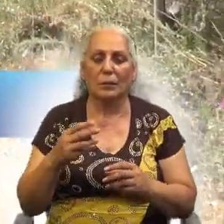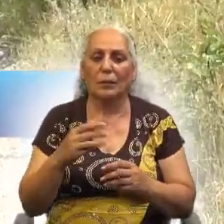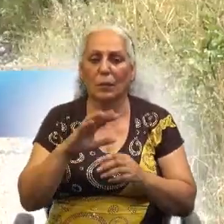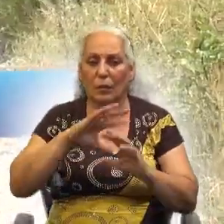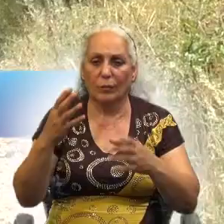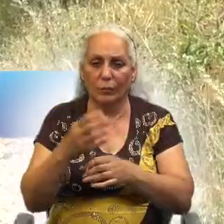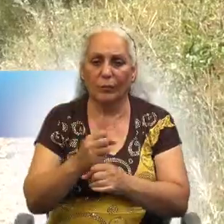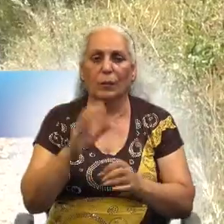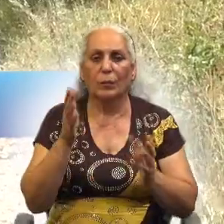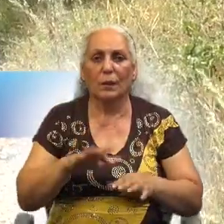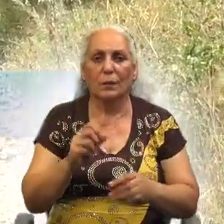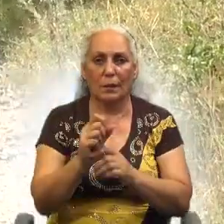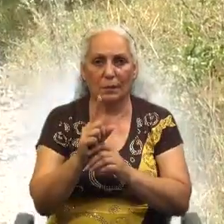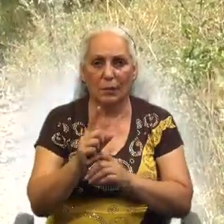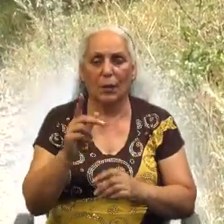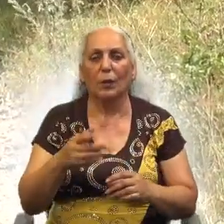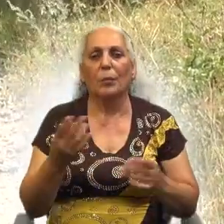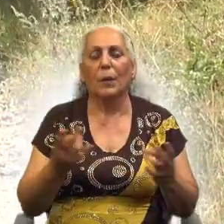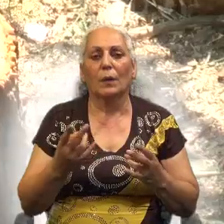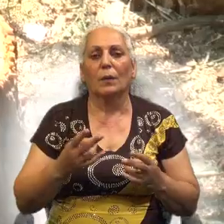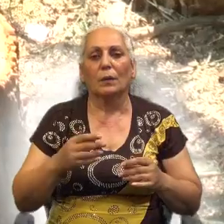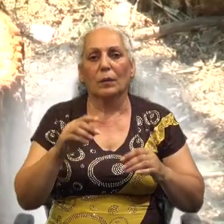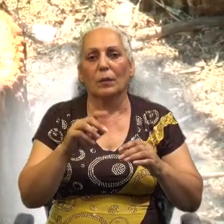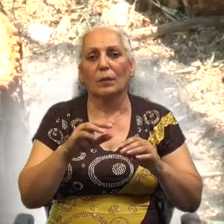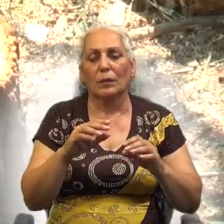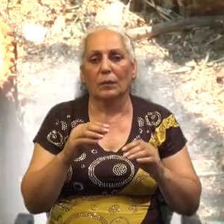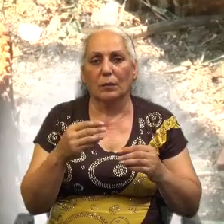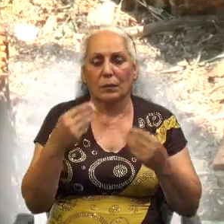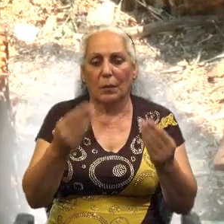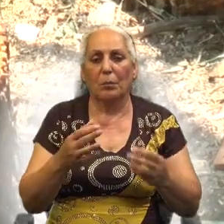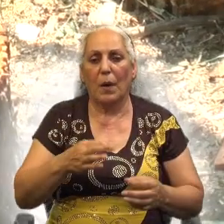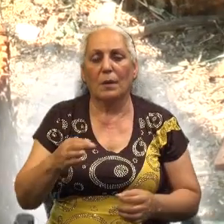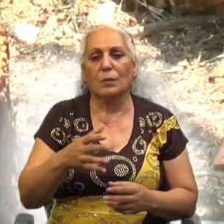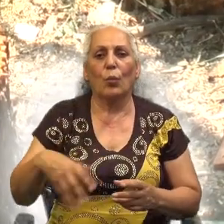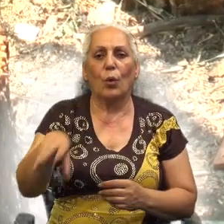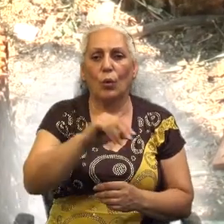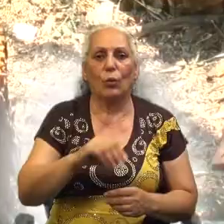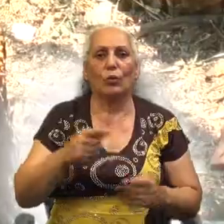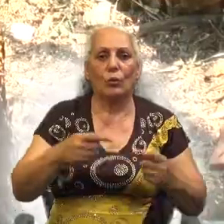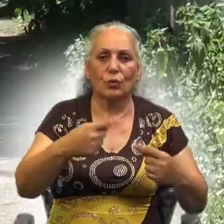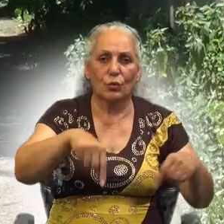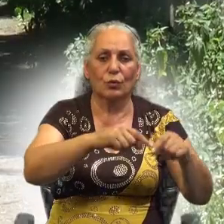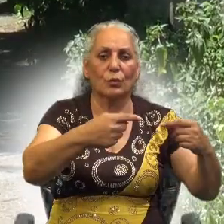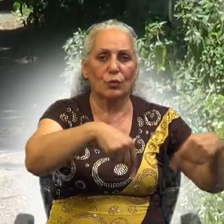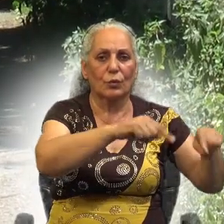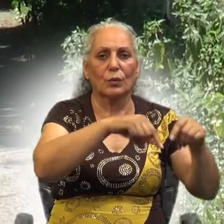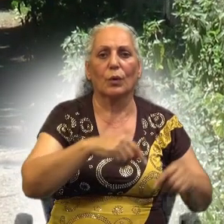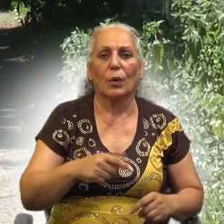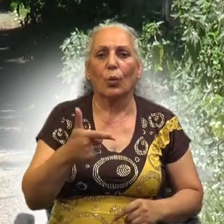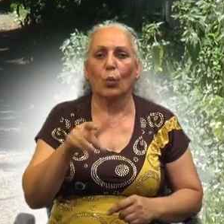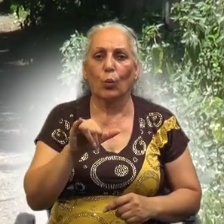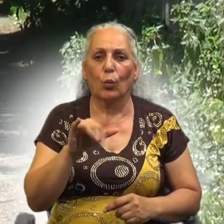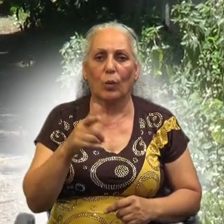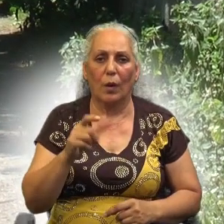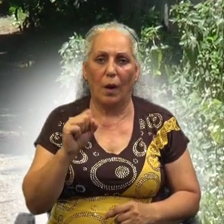11-ը։ Խոշորացման ծրագիրն իրականացվելու է մարզի բոլոր տարածաշրջաններում, բայց հիմնականում ընդգրկելու է Կուգարքի տարածաշրջանը։